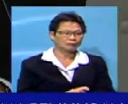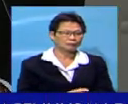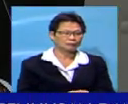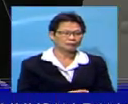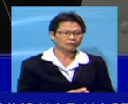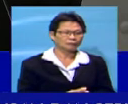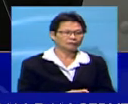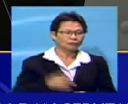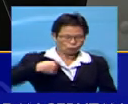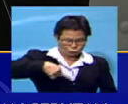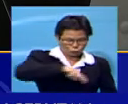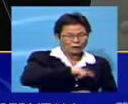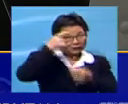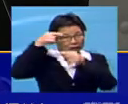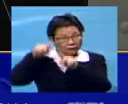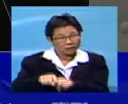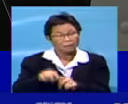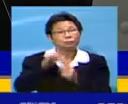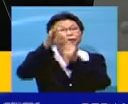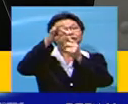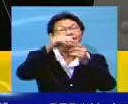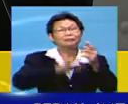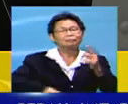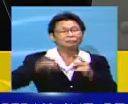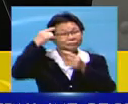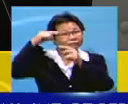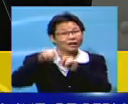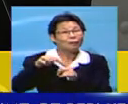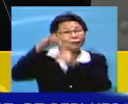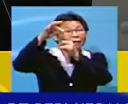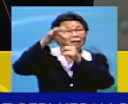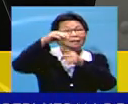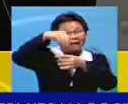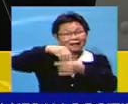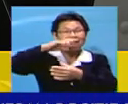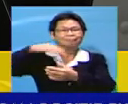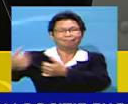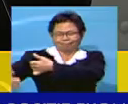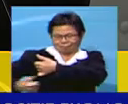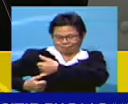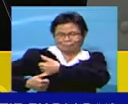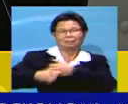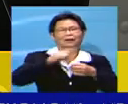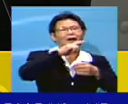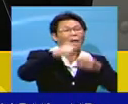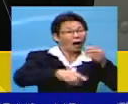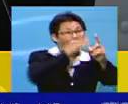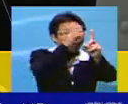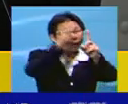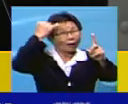Which was also agreed upon, especially in the fields of militancy, the aspects of ideology